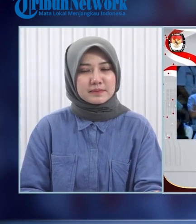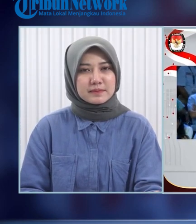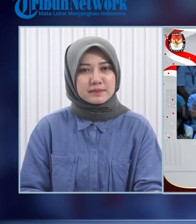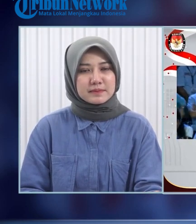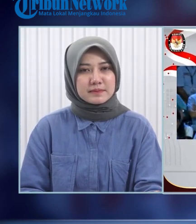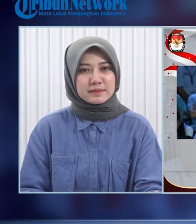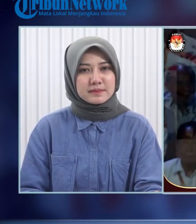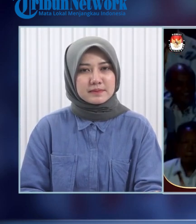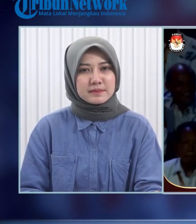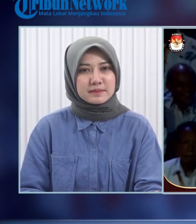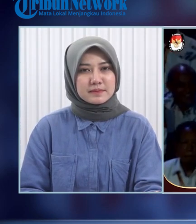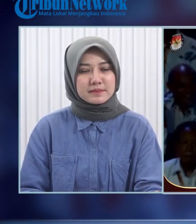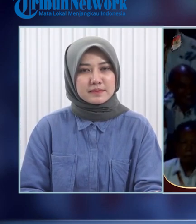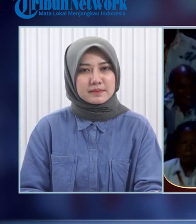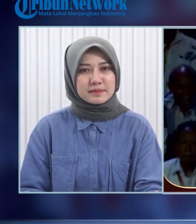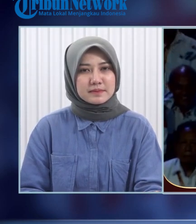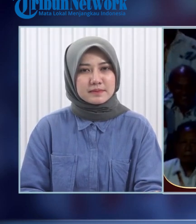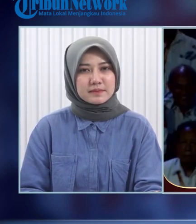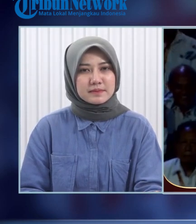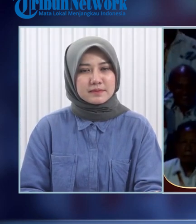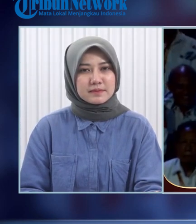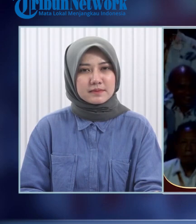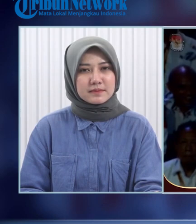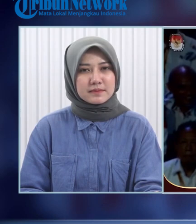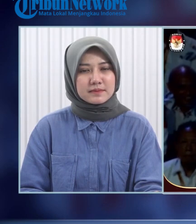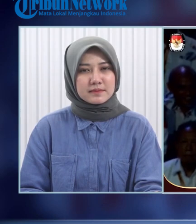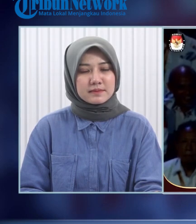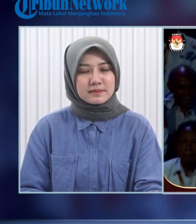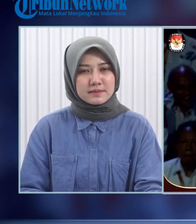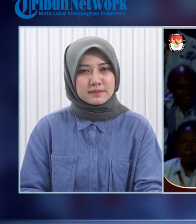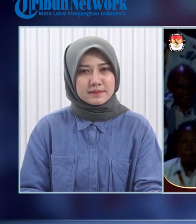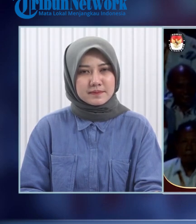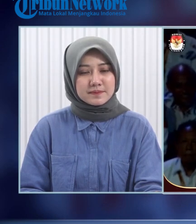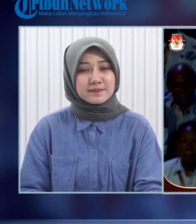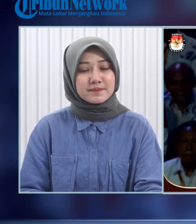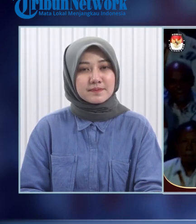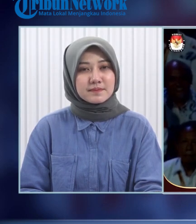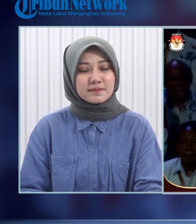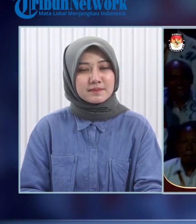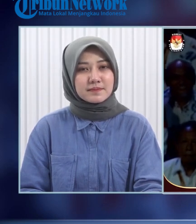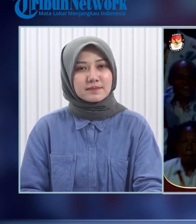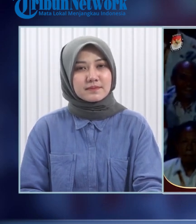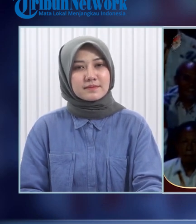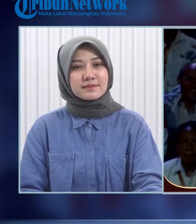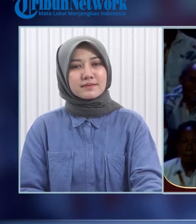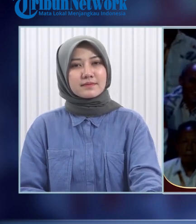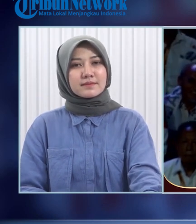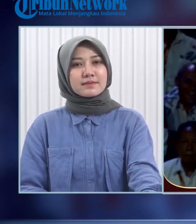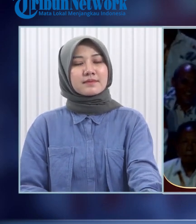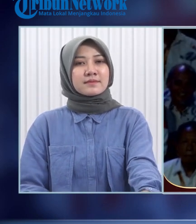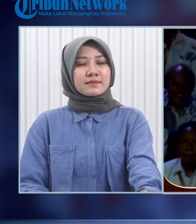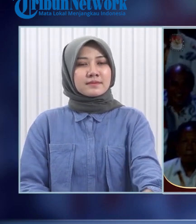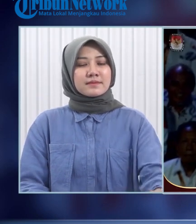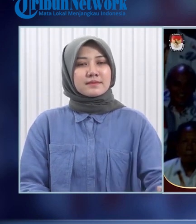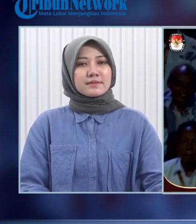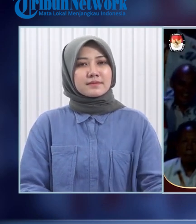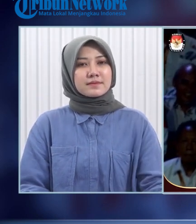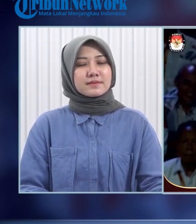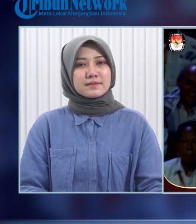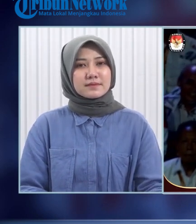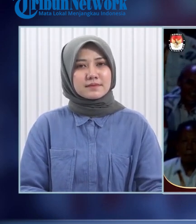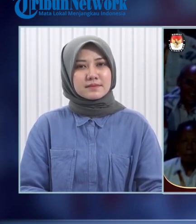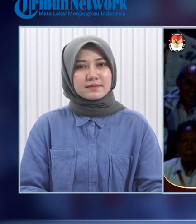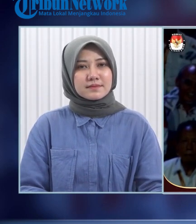ya, saya ikutin hari ini, kemudian juga saya juga dapat dari teman-teman